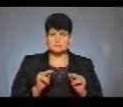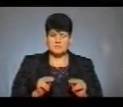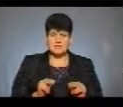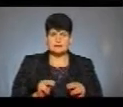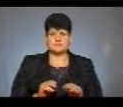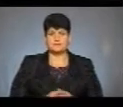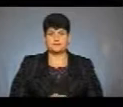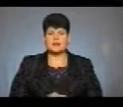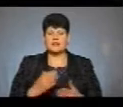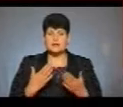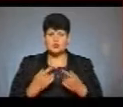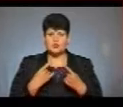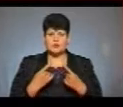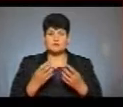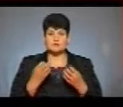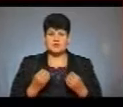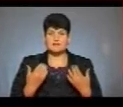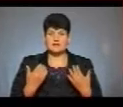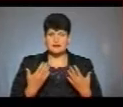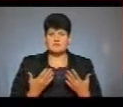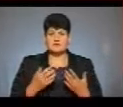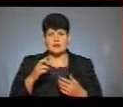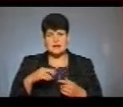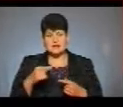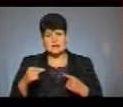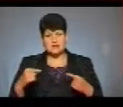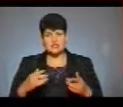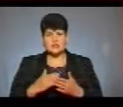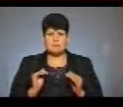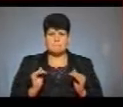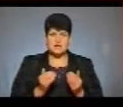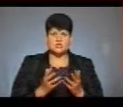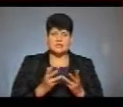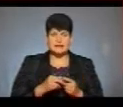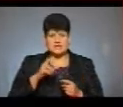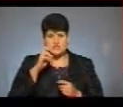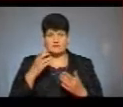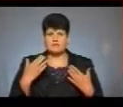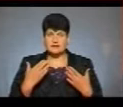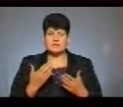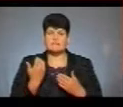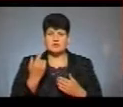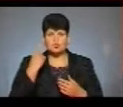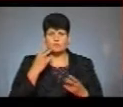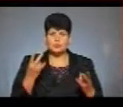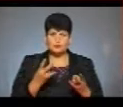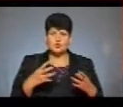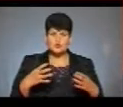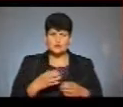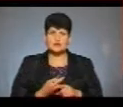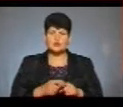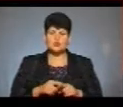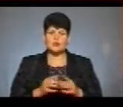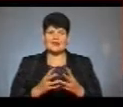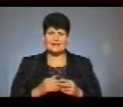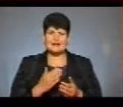законні. Якщо говорити ще про вихідні, от в інших країнах є менша кількість державних вихідних. На вашу думку, чи потрібно скоротити цю кількість, яка